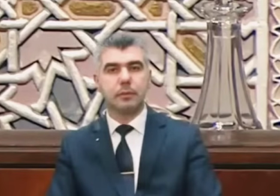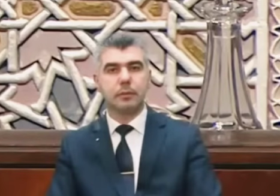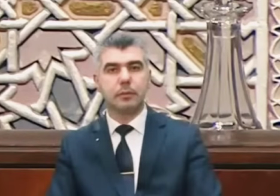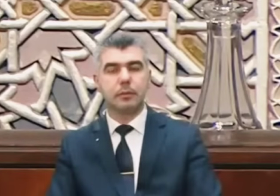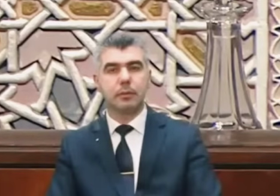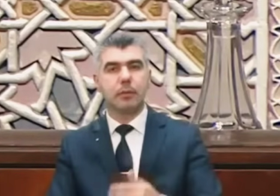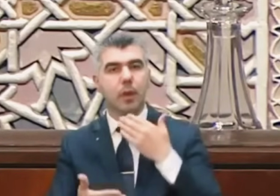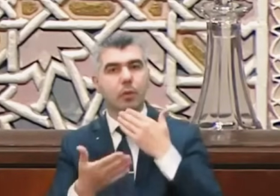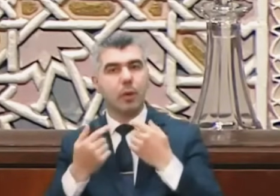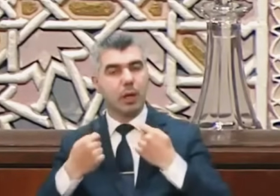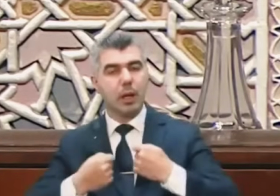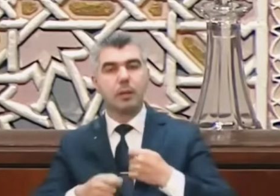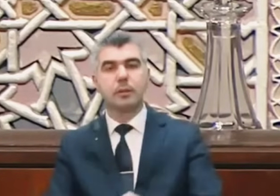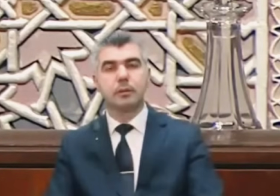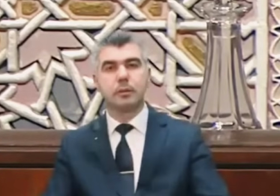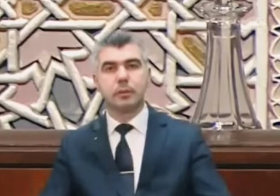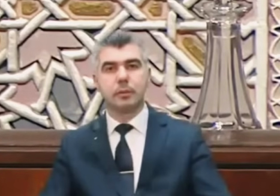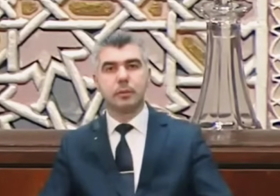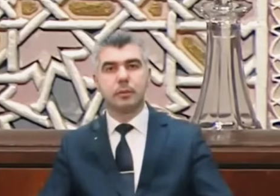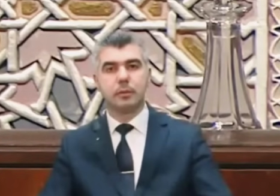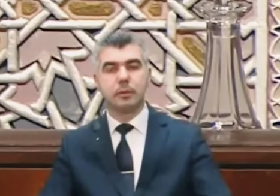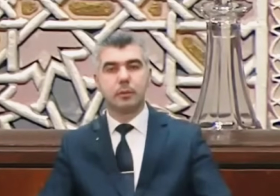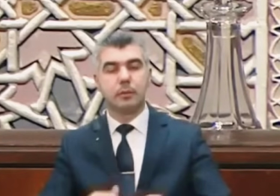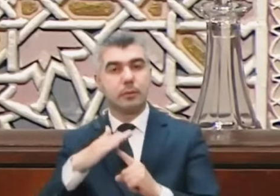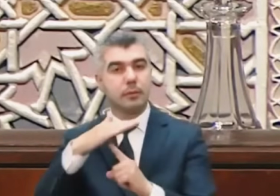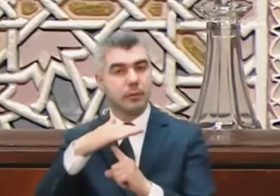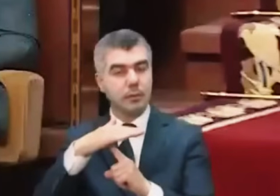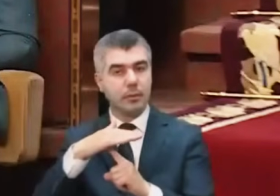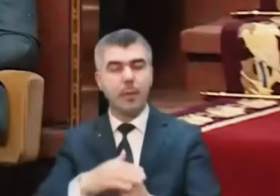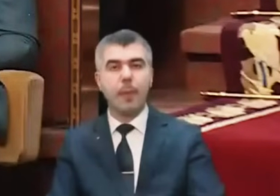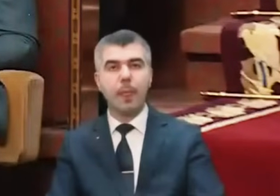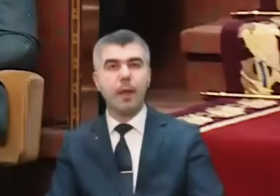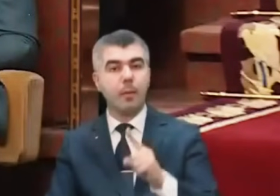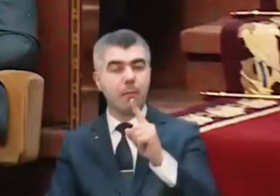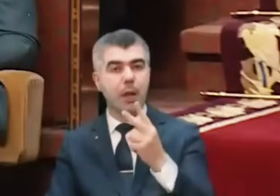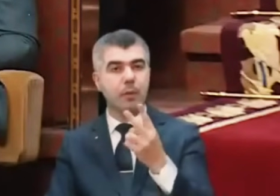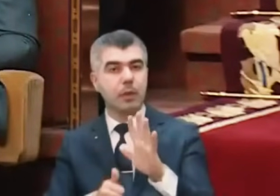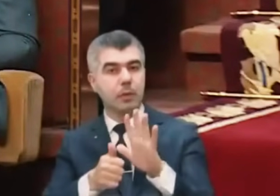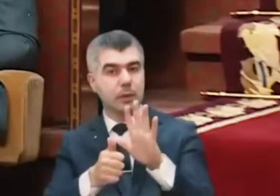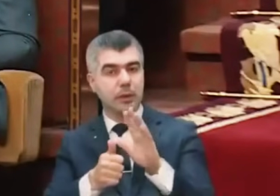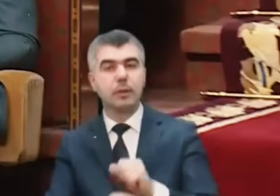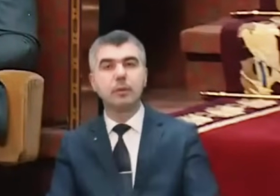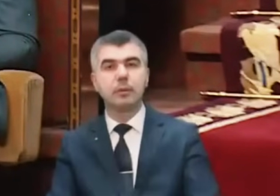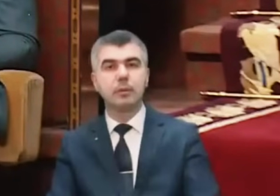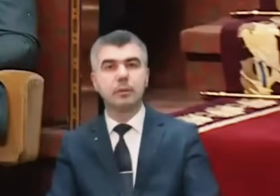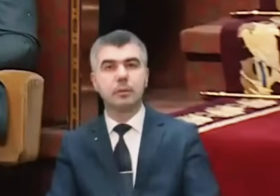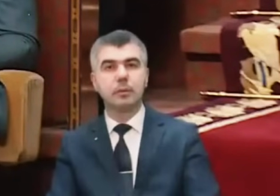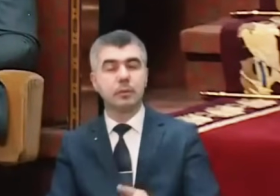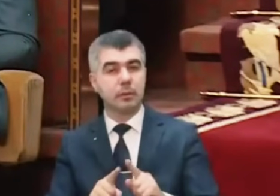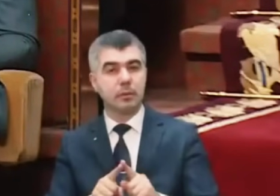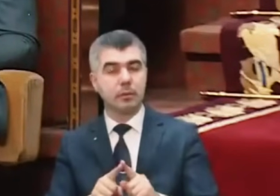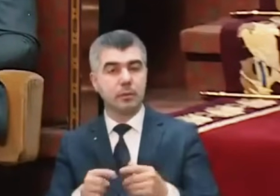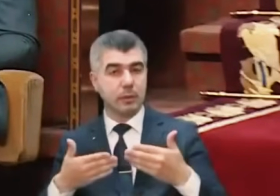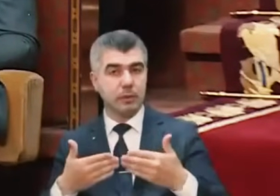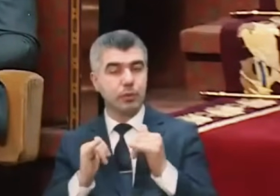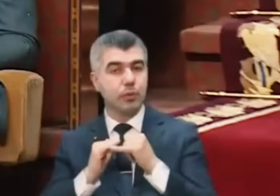شكرا السيد الرئيس. ناخذ نقطة نظام طبقا للمادة 162 في شأن